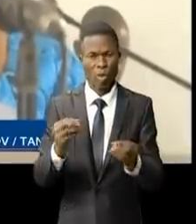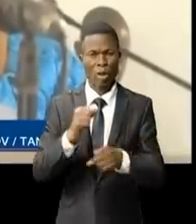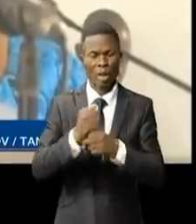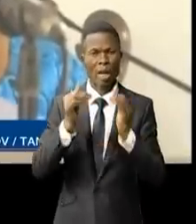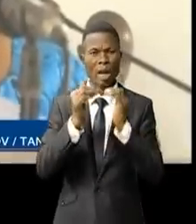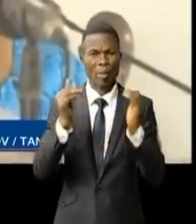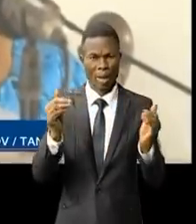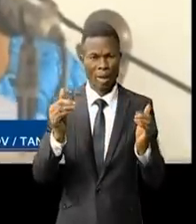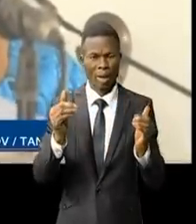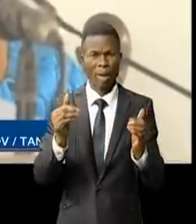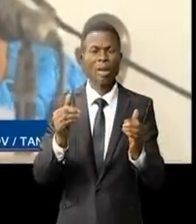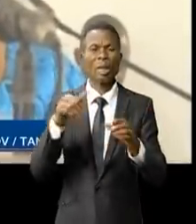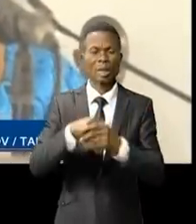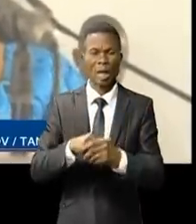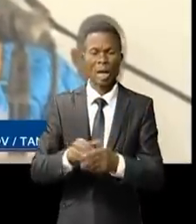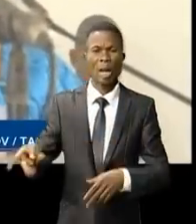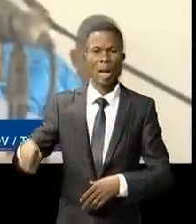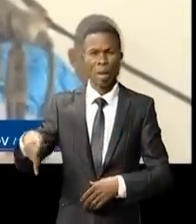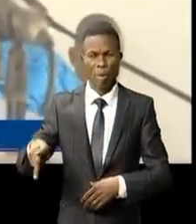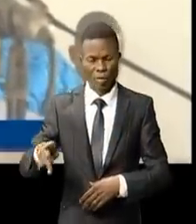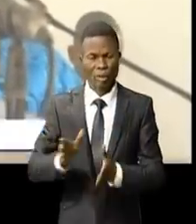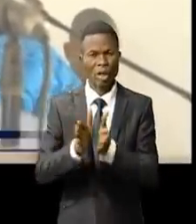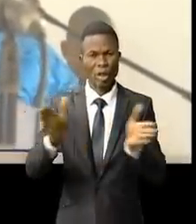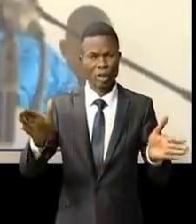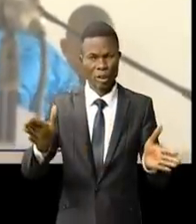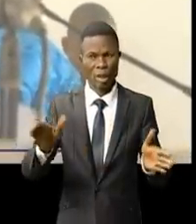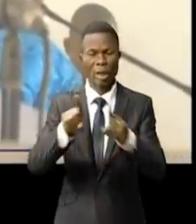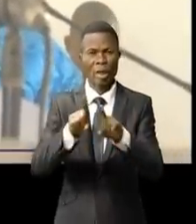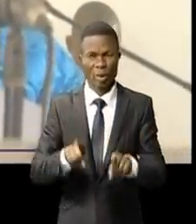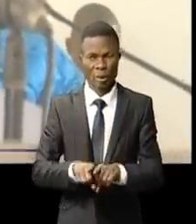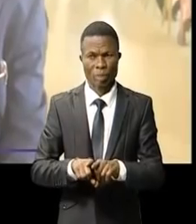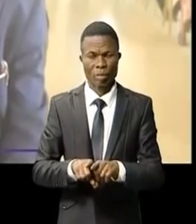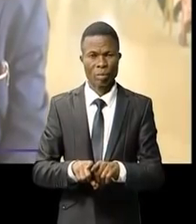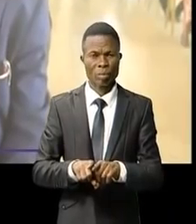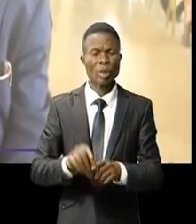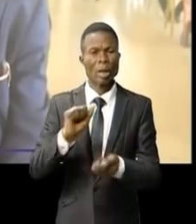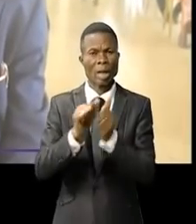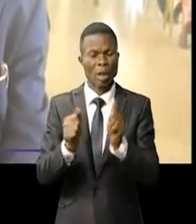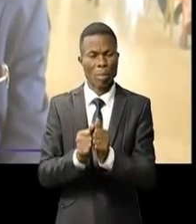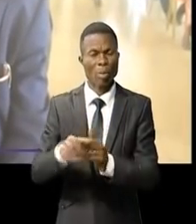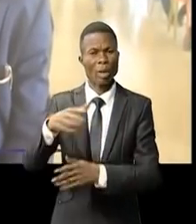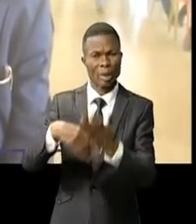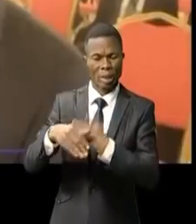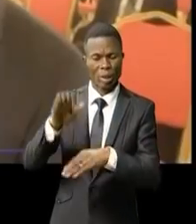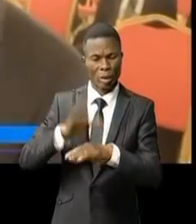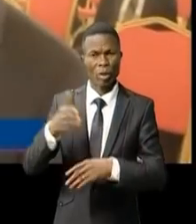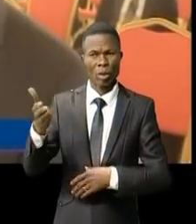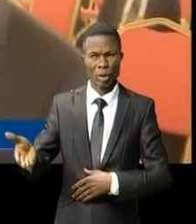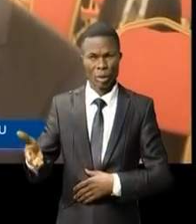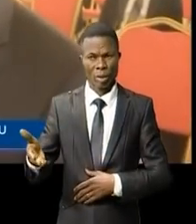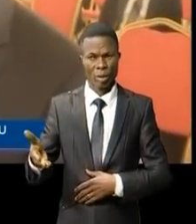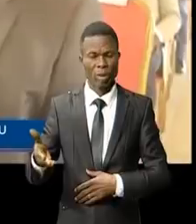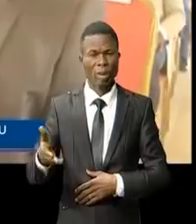rétablissement de la paix sur toute l'étendue de la province en dépit de quelques cas de sécurité isolés.